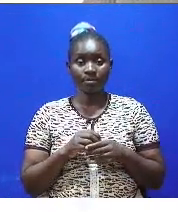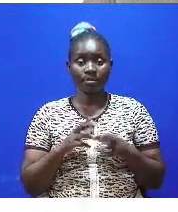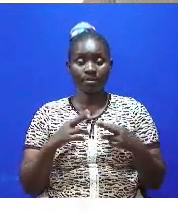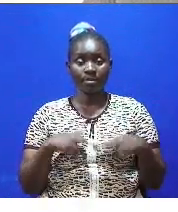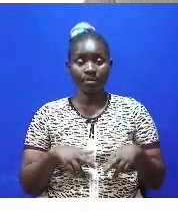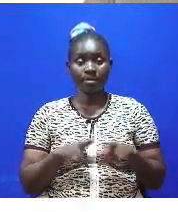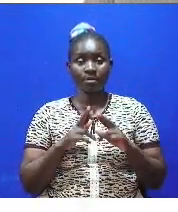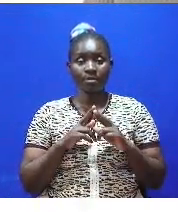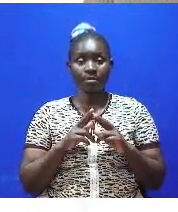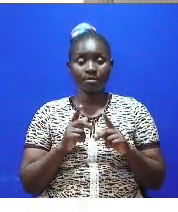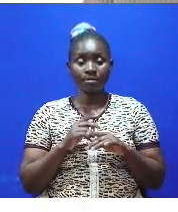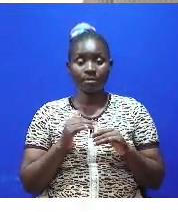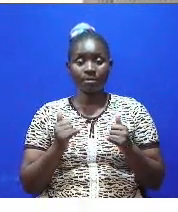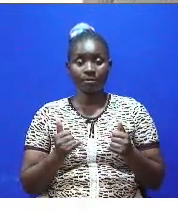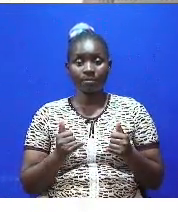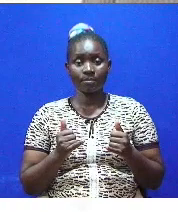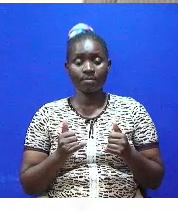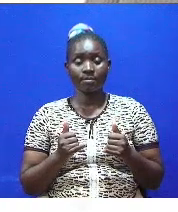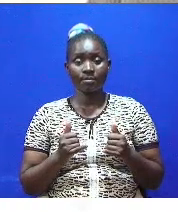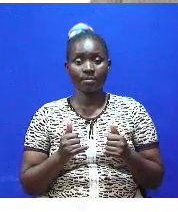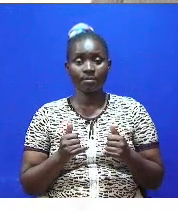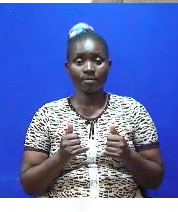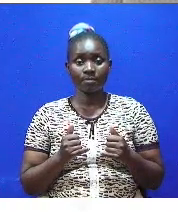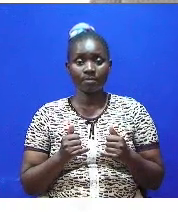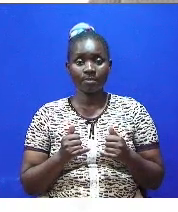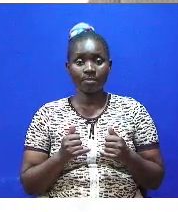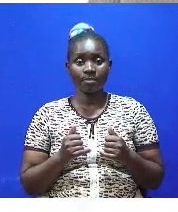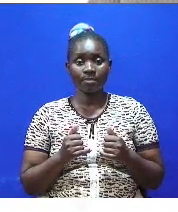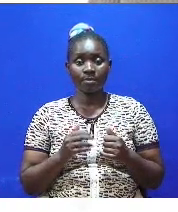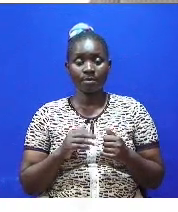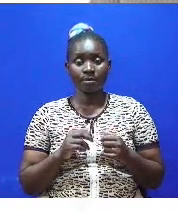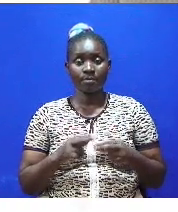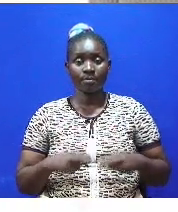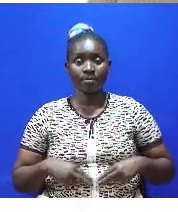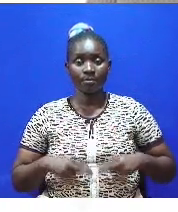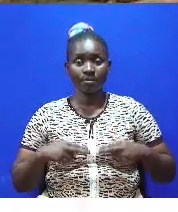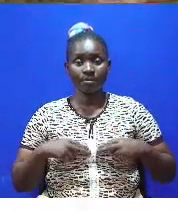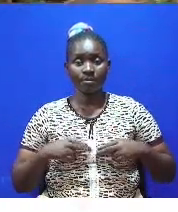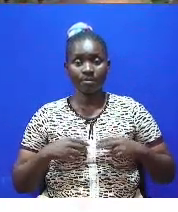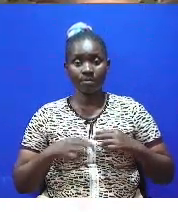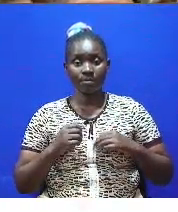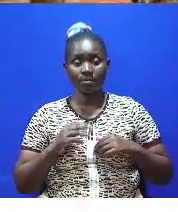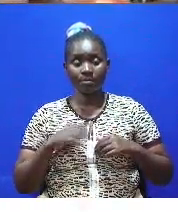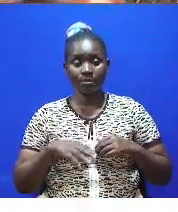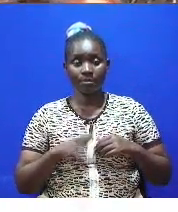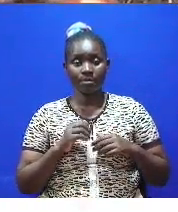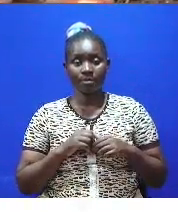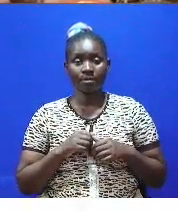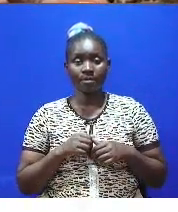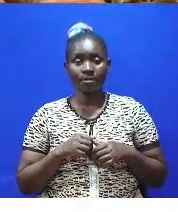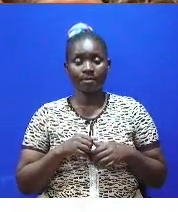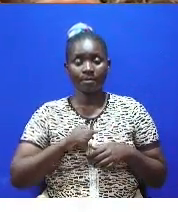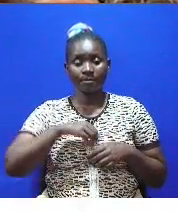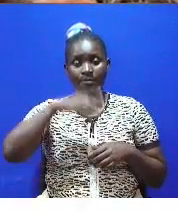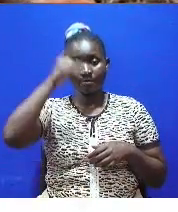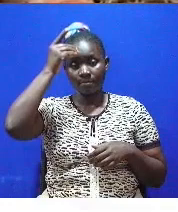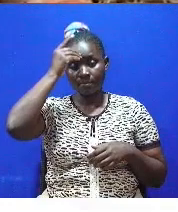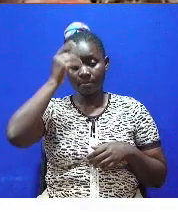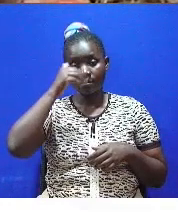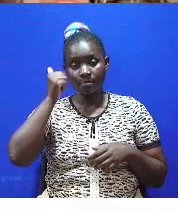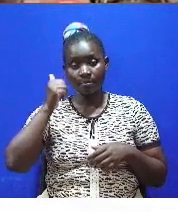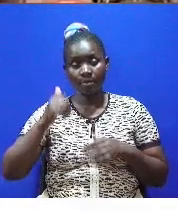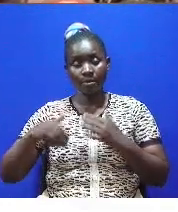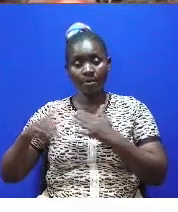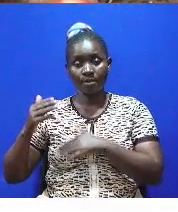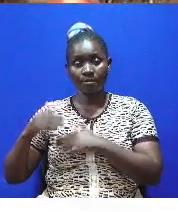yyo. Bona yendu kiyo kukumi, nane nyombo yoba chenu waba tukureta abana bari. Ea mateyo ama na abantu bensemeyo